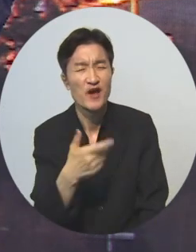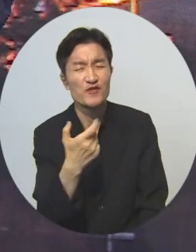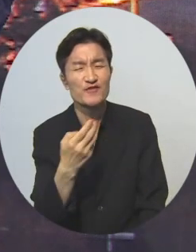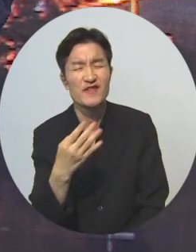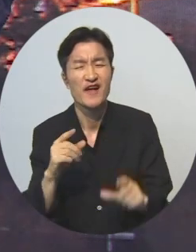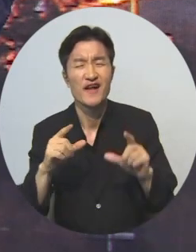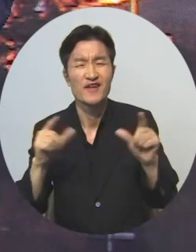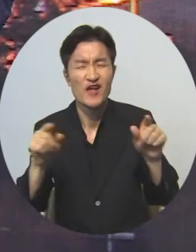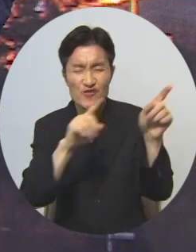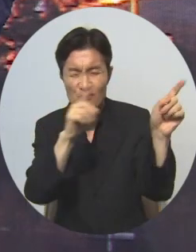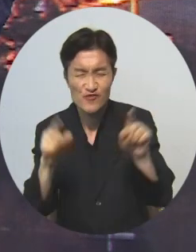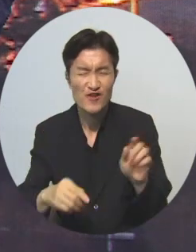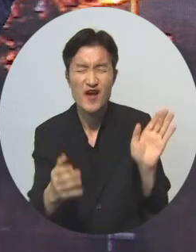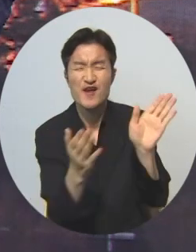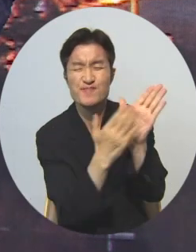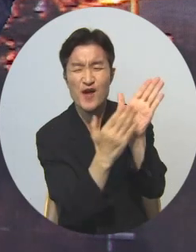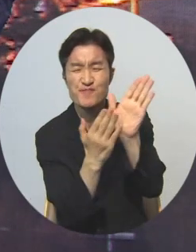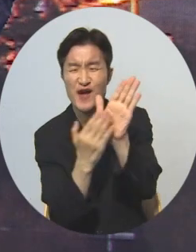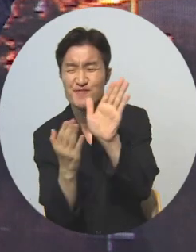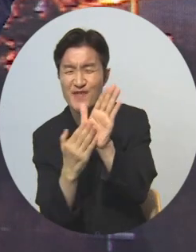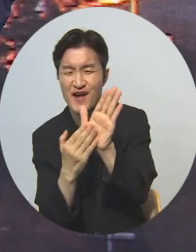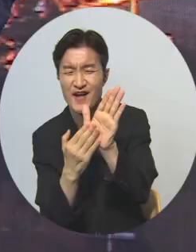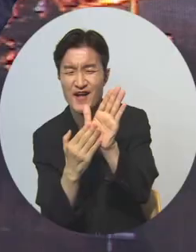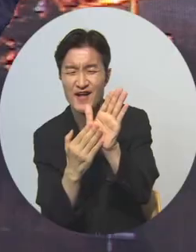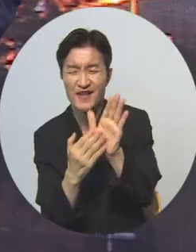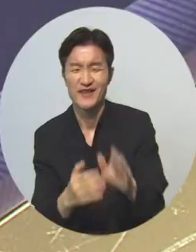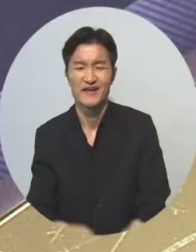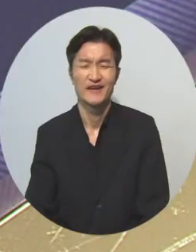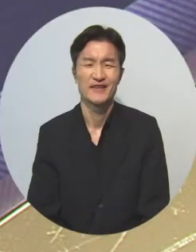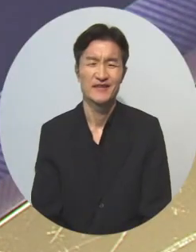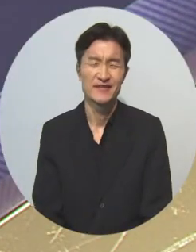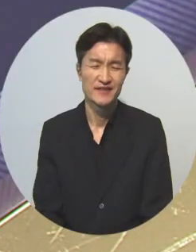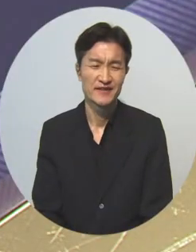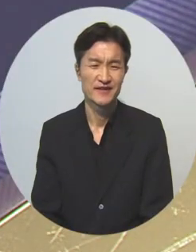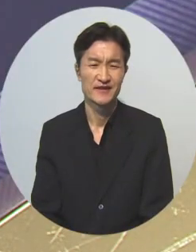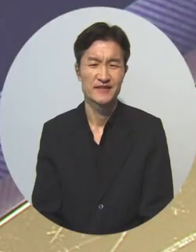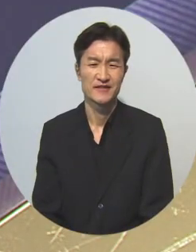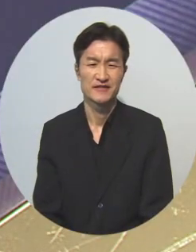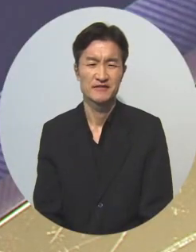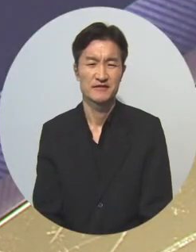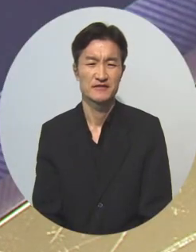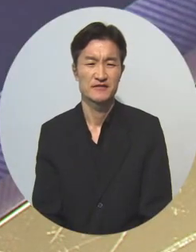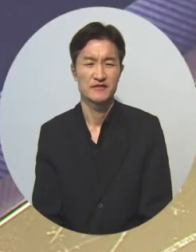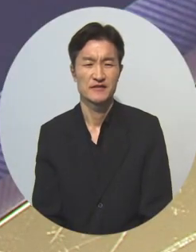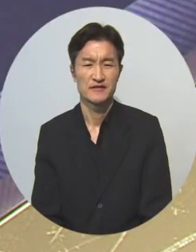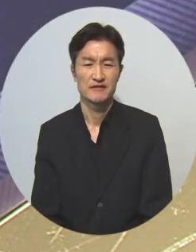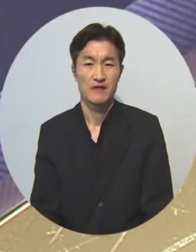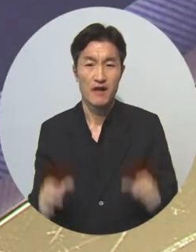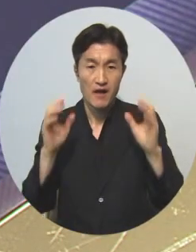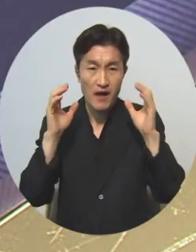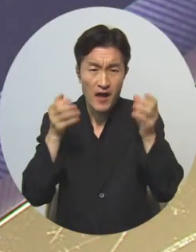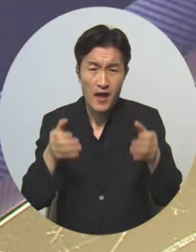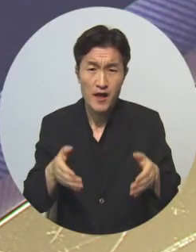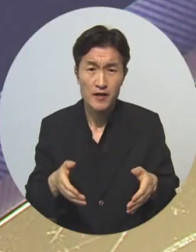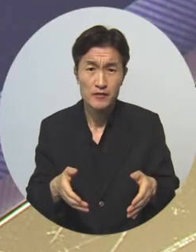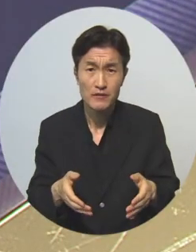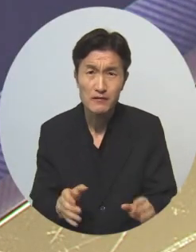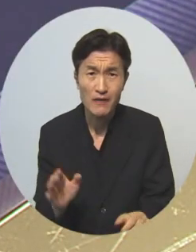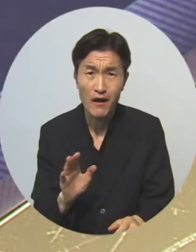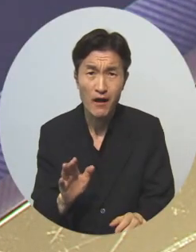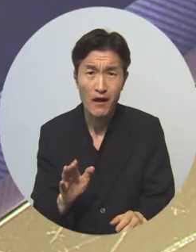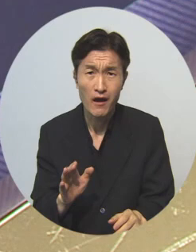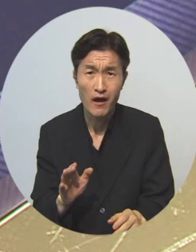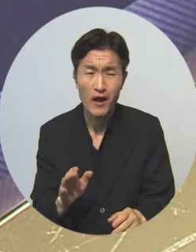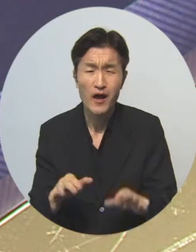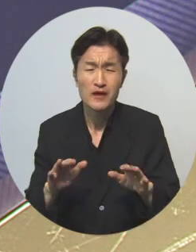전국 방방곡곡에 붙었던 공식표 자 그런 일 지 않아서 지역